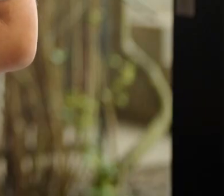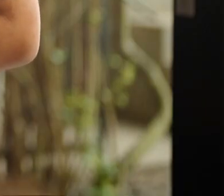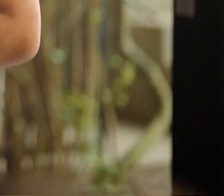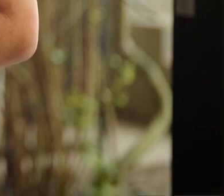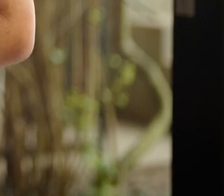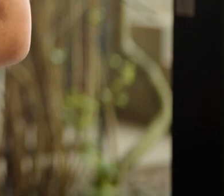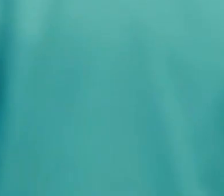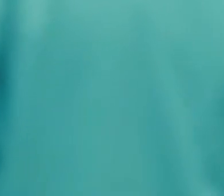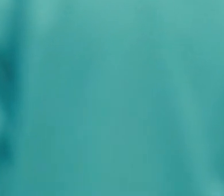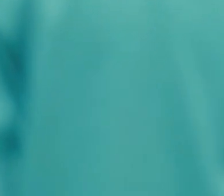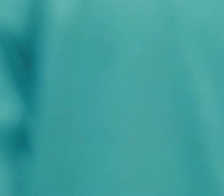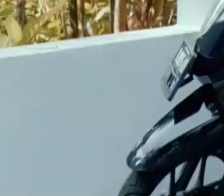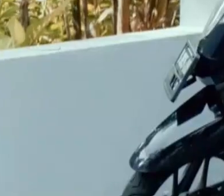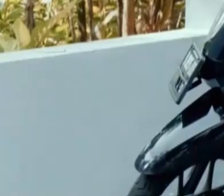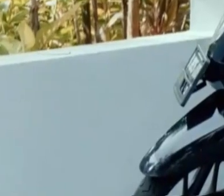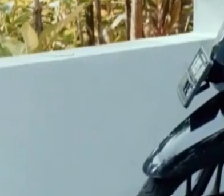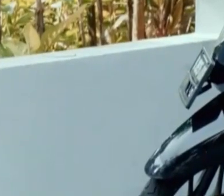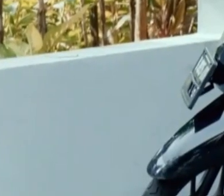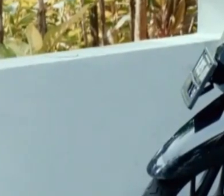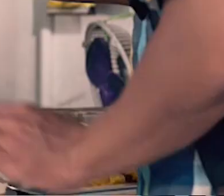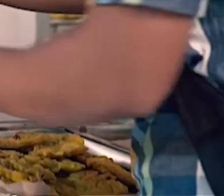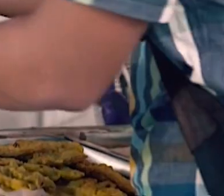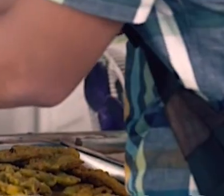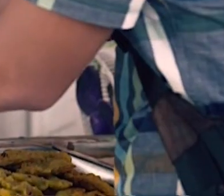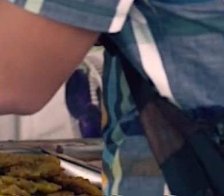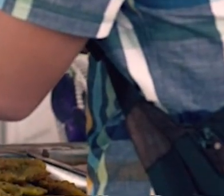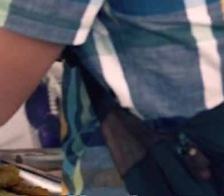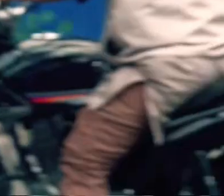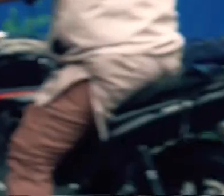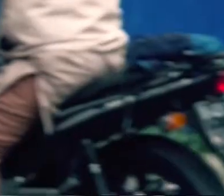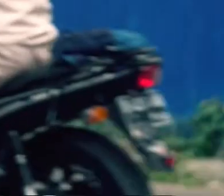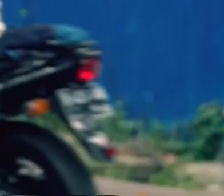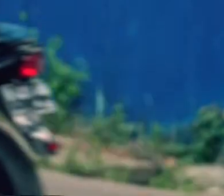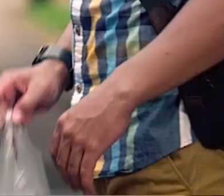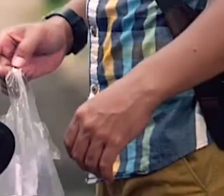untuk lindungi diri, saling jaga, mau menerima dan rela memberi.